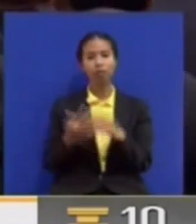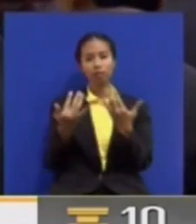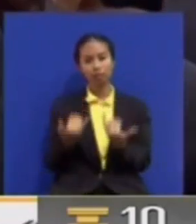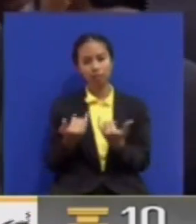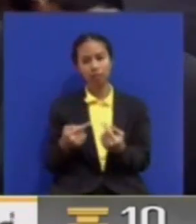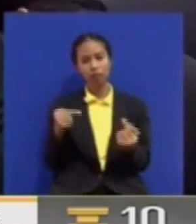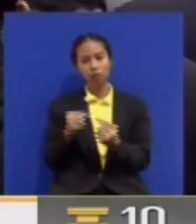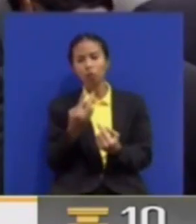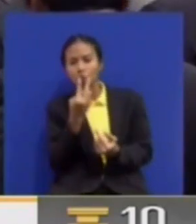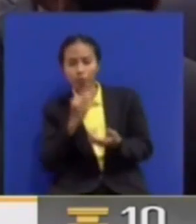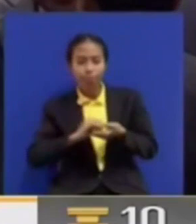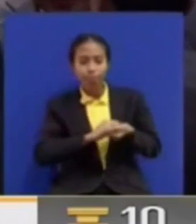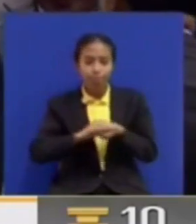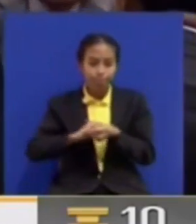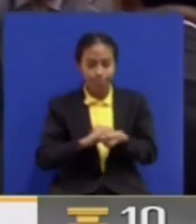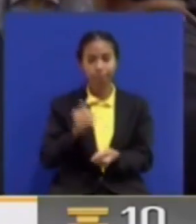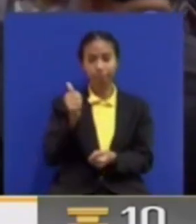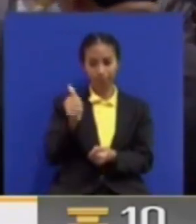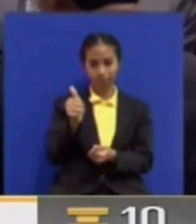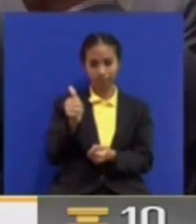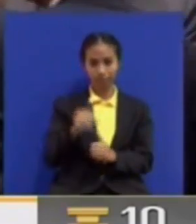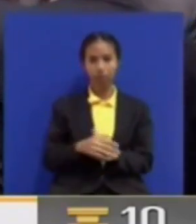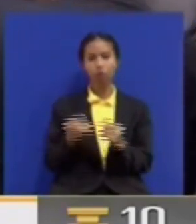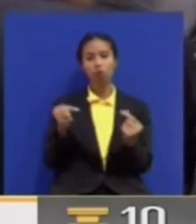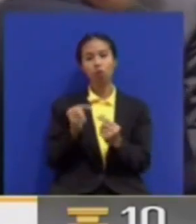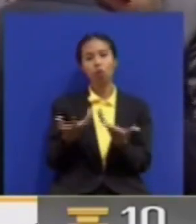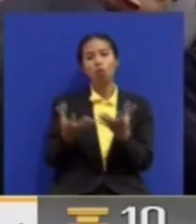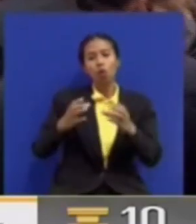มาสักครู่มันผ่านนะห่างกันประมาณสัก